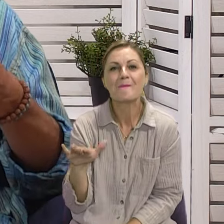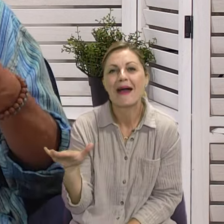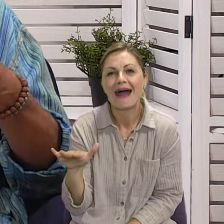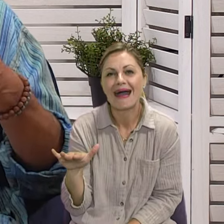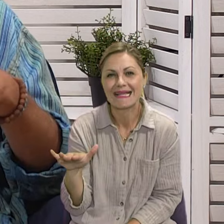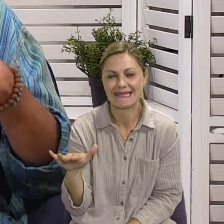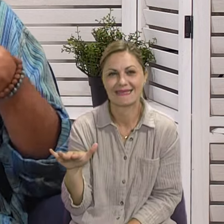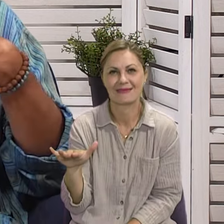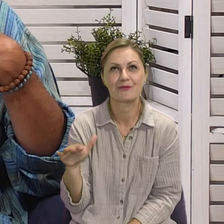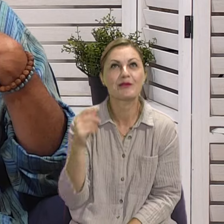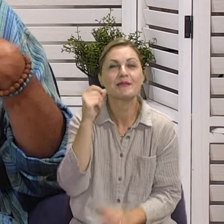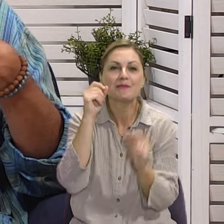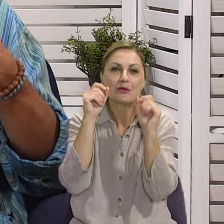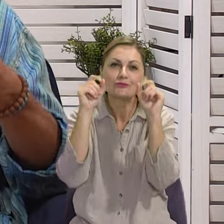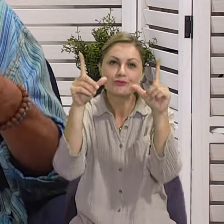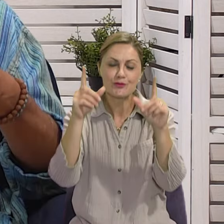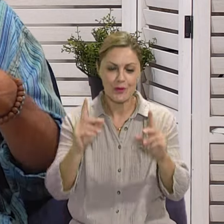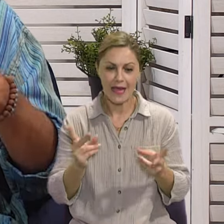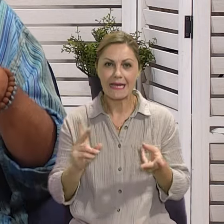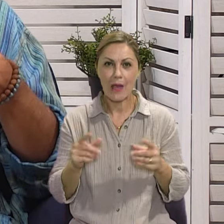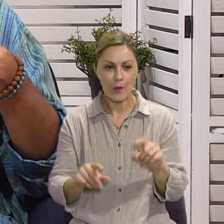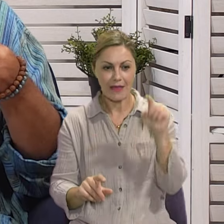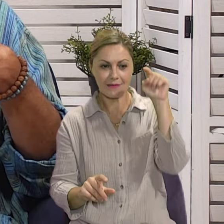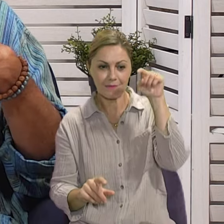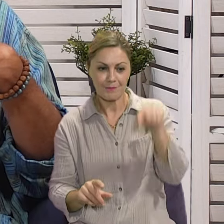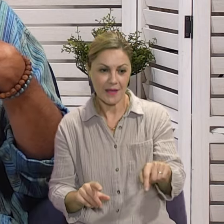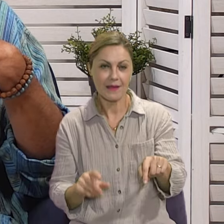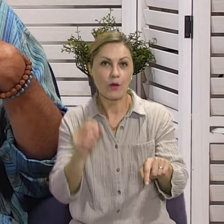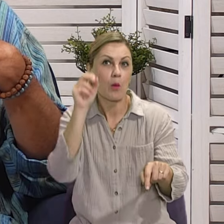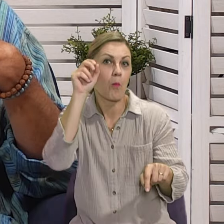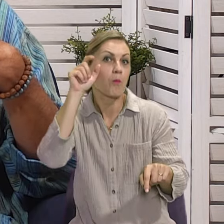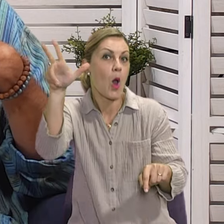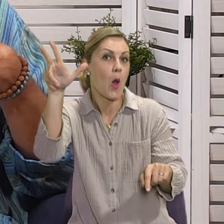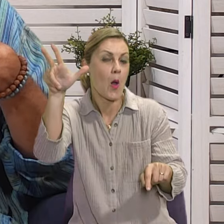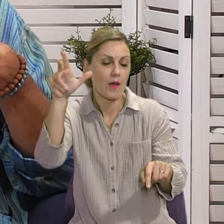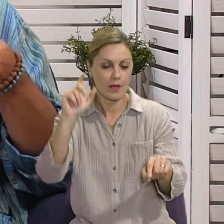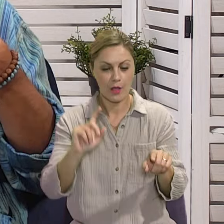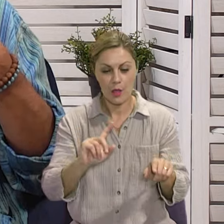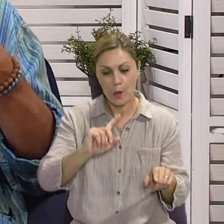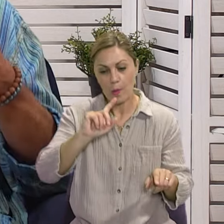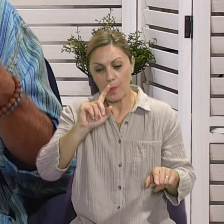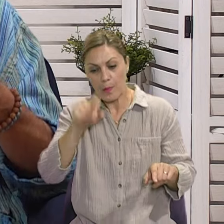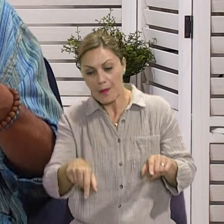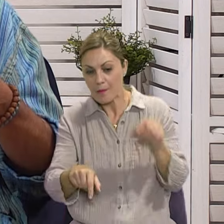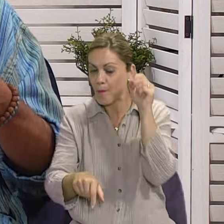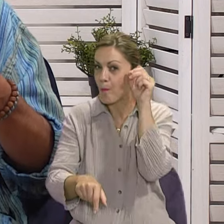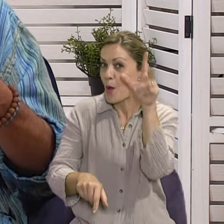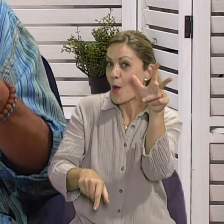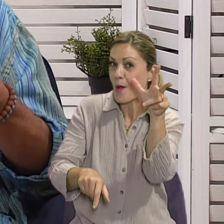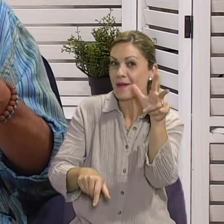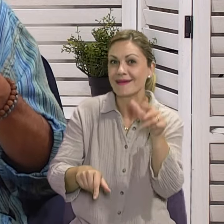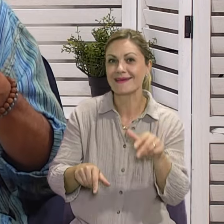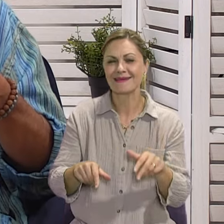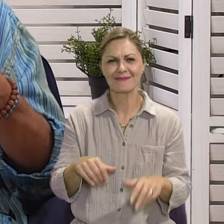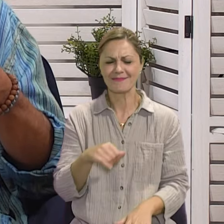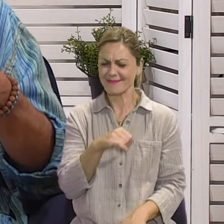iza toga, što se nalazi iza tkiva, što se nalazi iza tisuća onih oznaka u